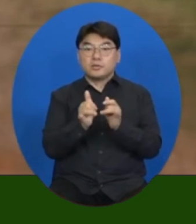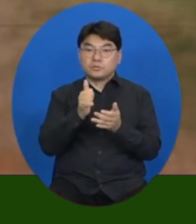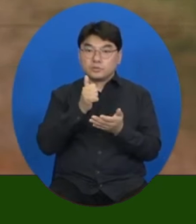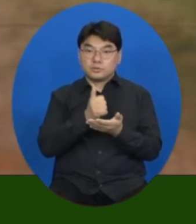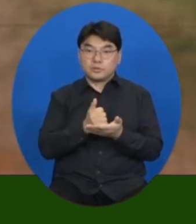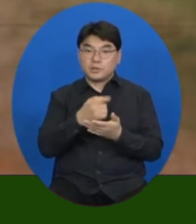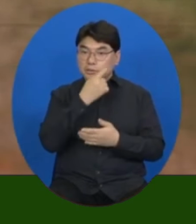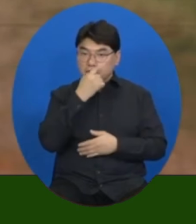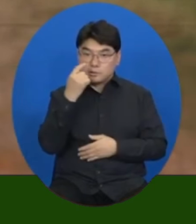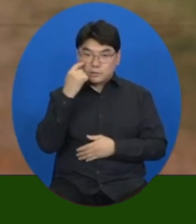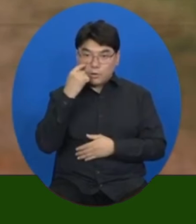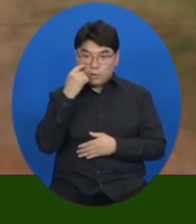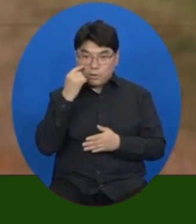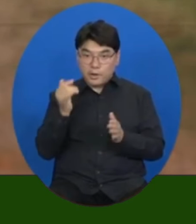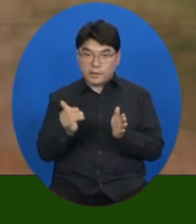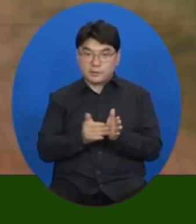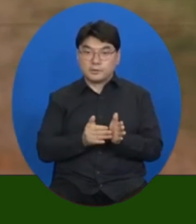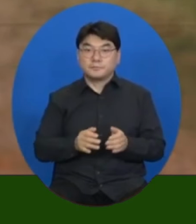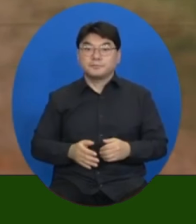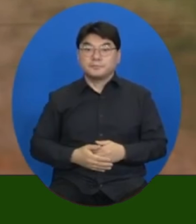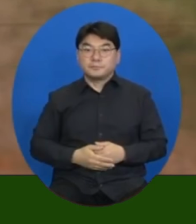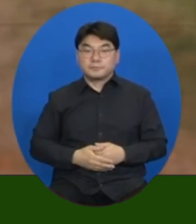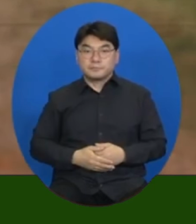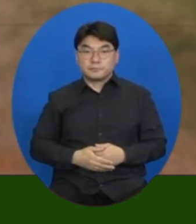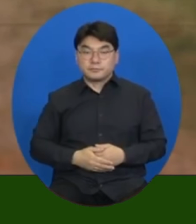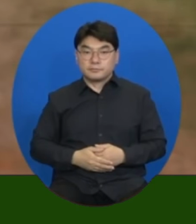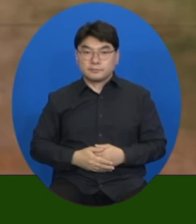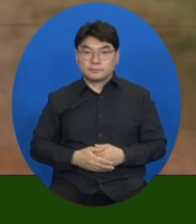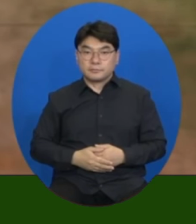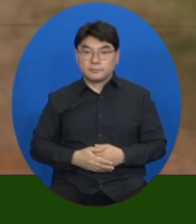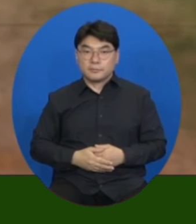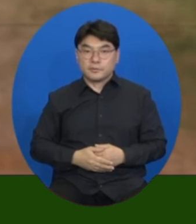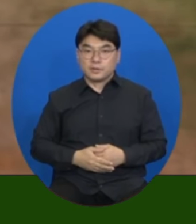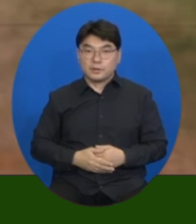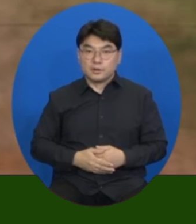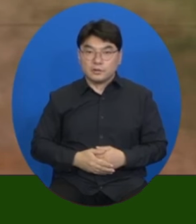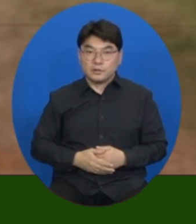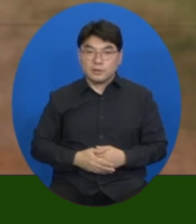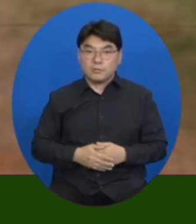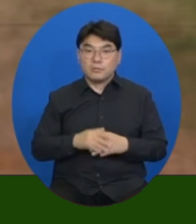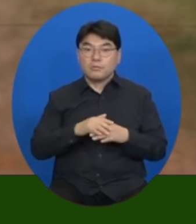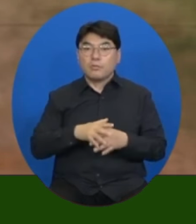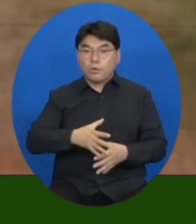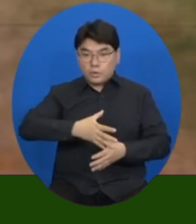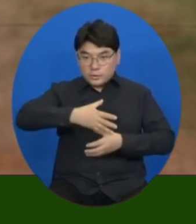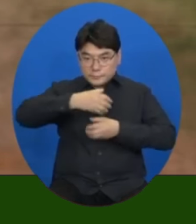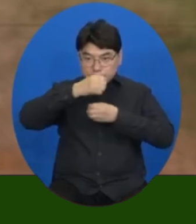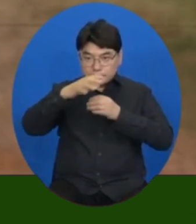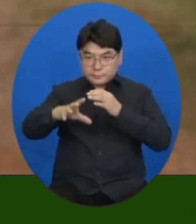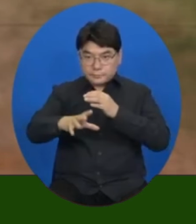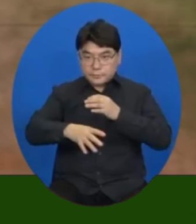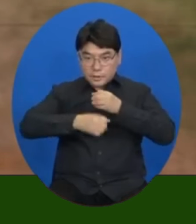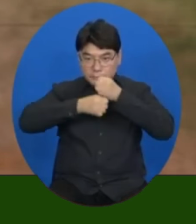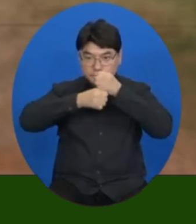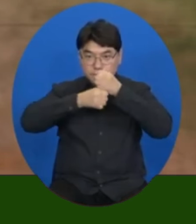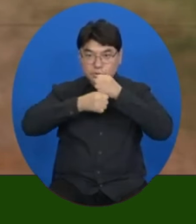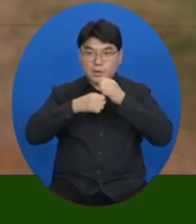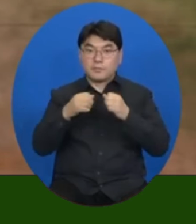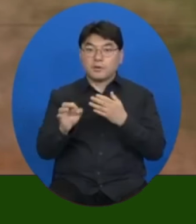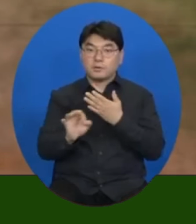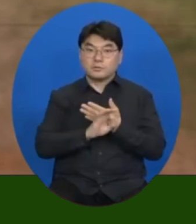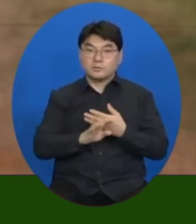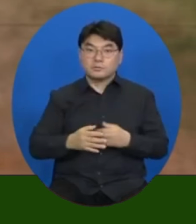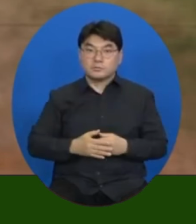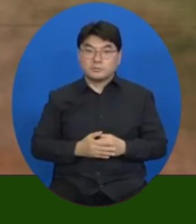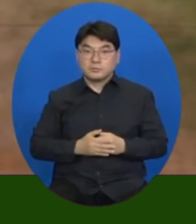증거하는 거예요 그러면서 자이 모든 설교를 다 유약을 하면 이런 겁니다 하나님께서